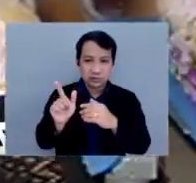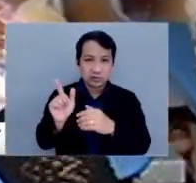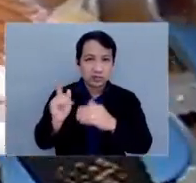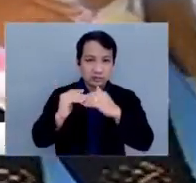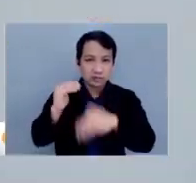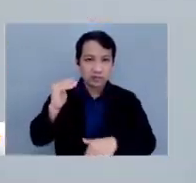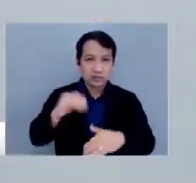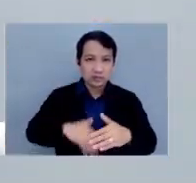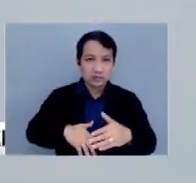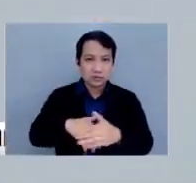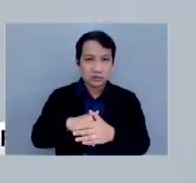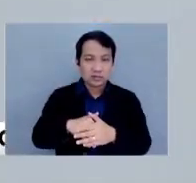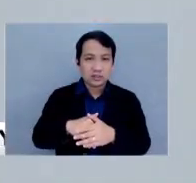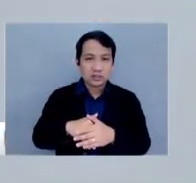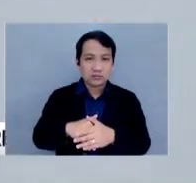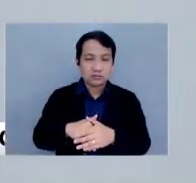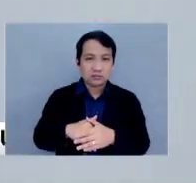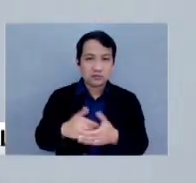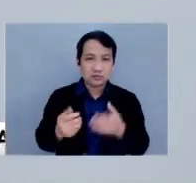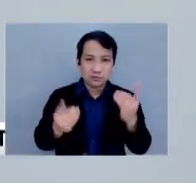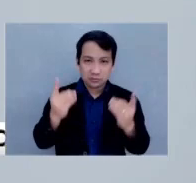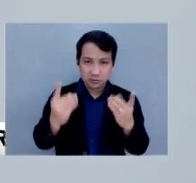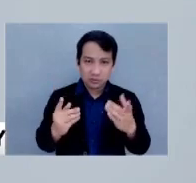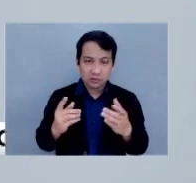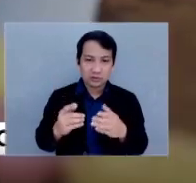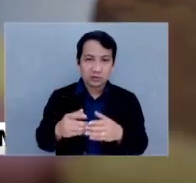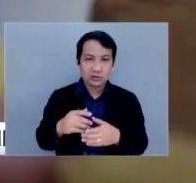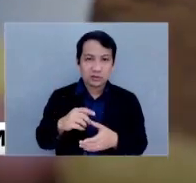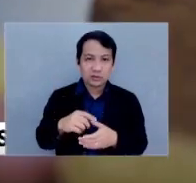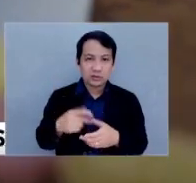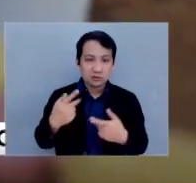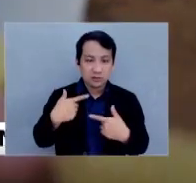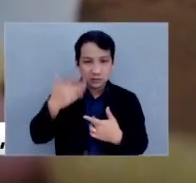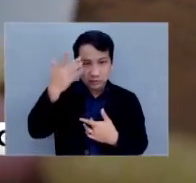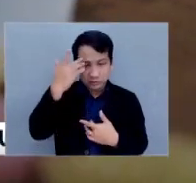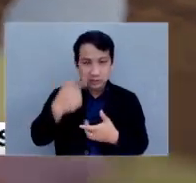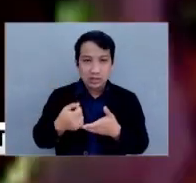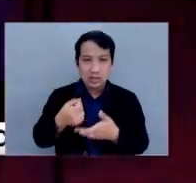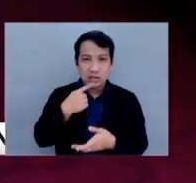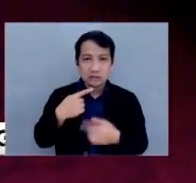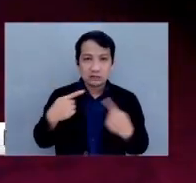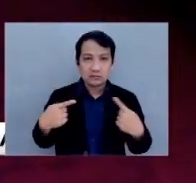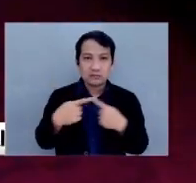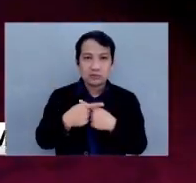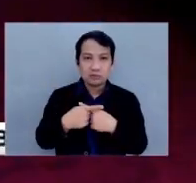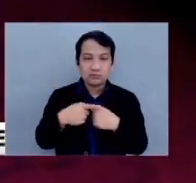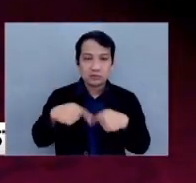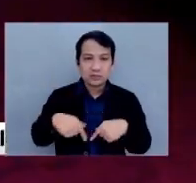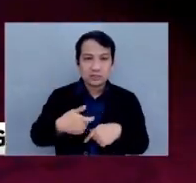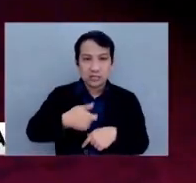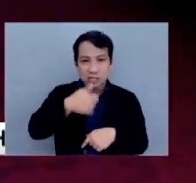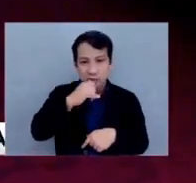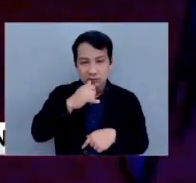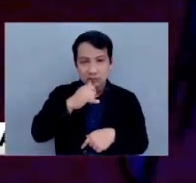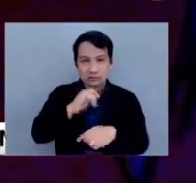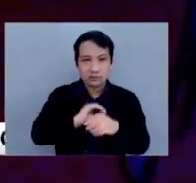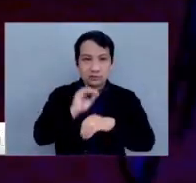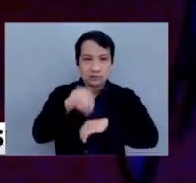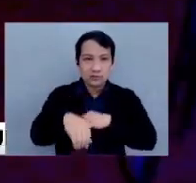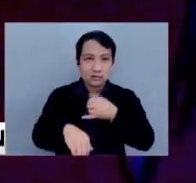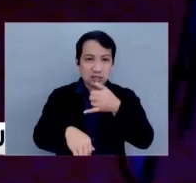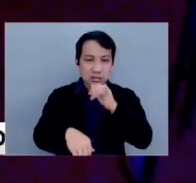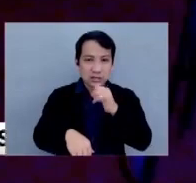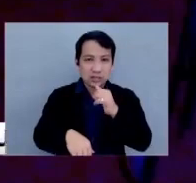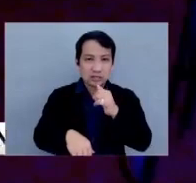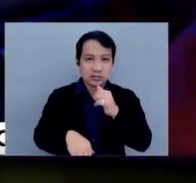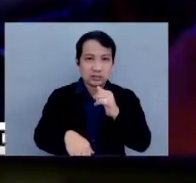buntis, mga may balak magmaneho at umiinom ng gamot na maaaring mag-counteract sa alak. Niugnay po ang sobrang pag-inom ng alak sa